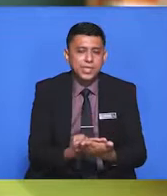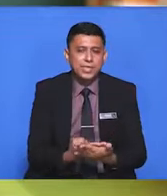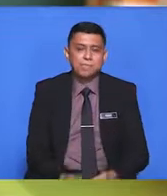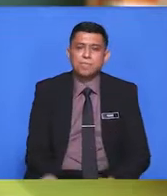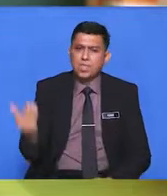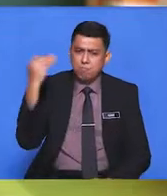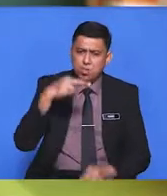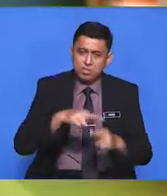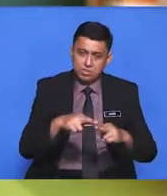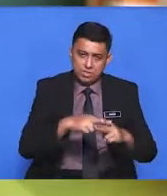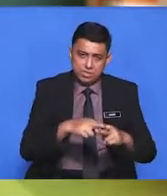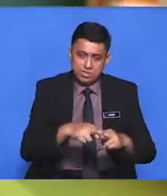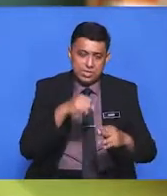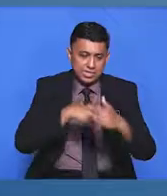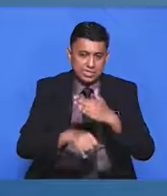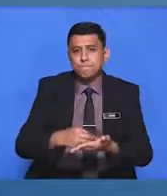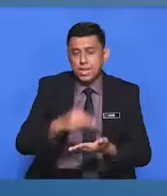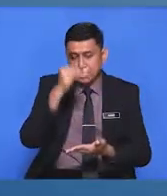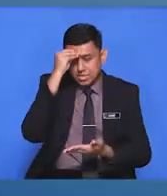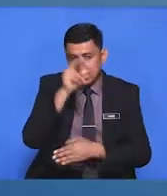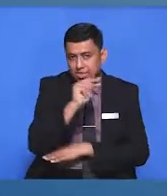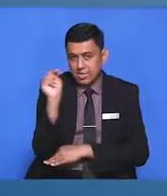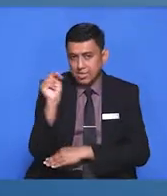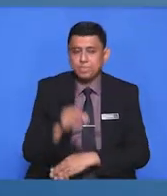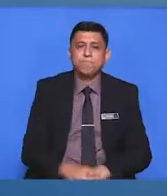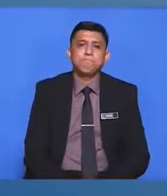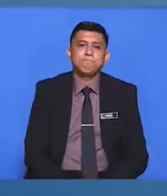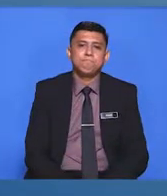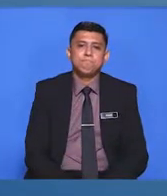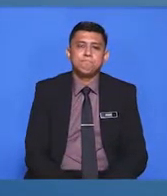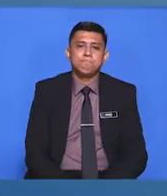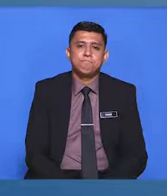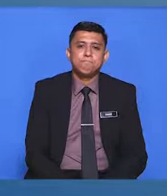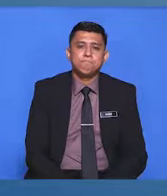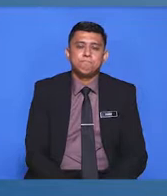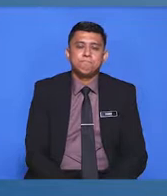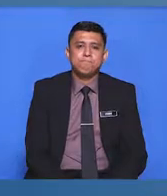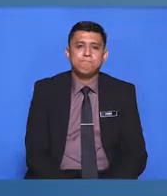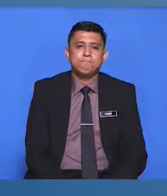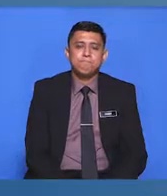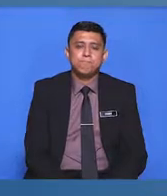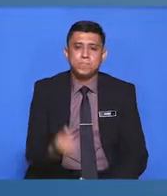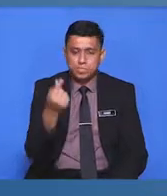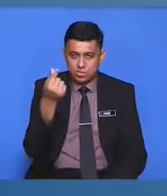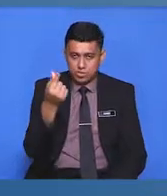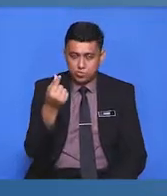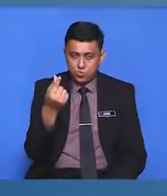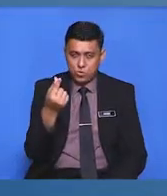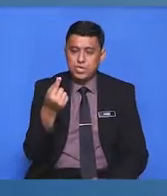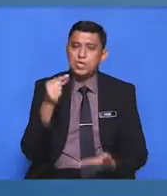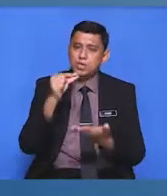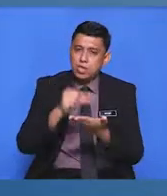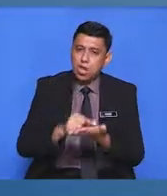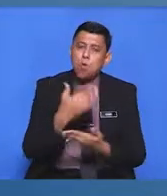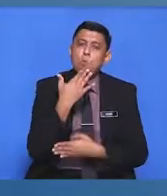cikgu rumuskan isi pelajaran tadi. Duit syiling 5 sen berwarna perak, berbentuk